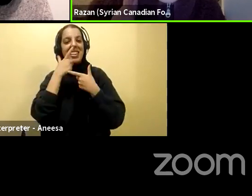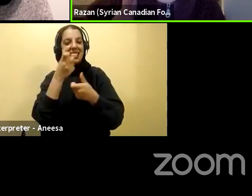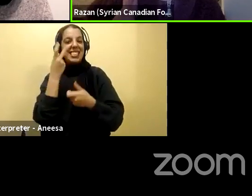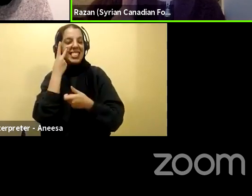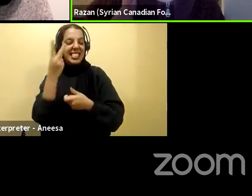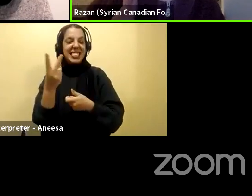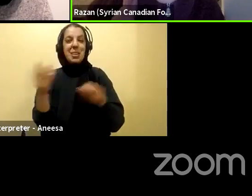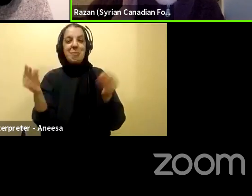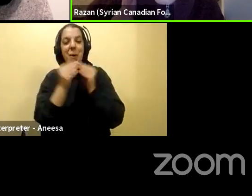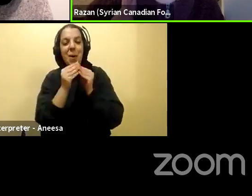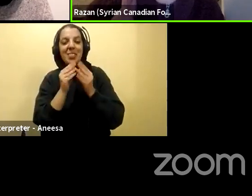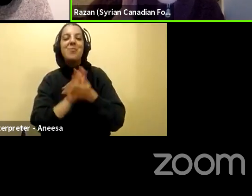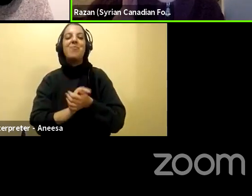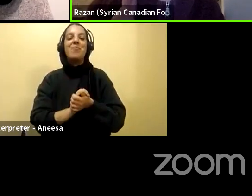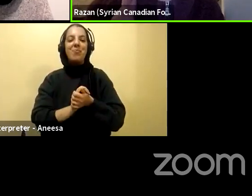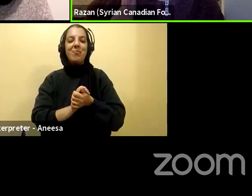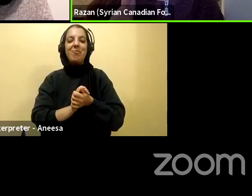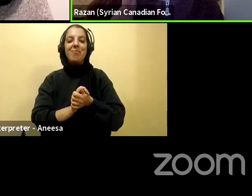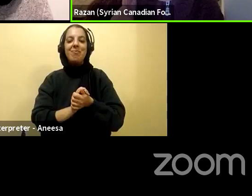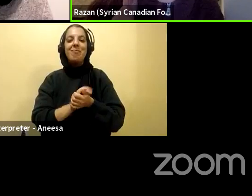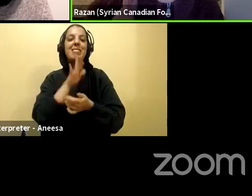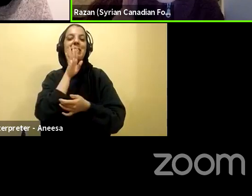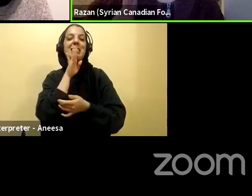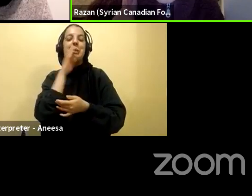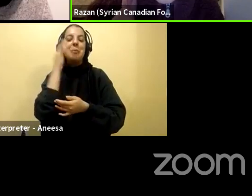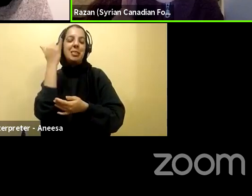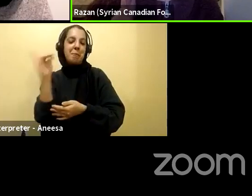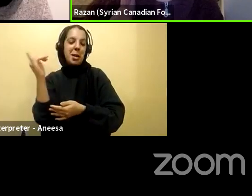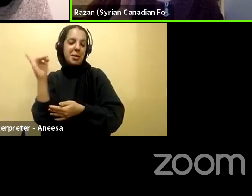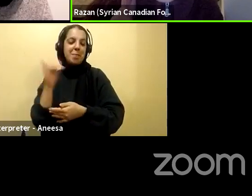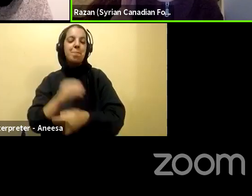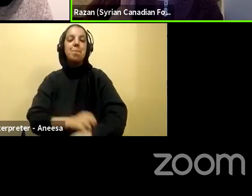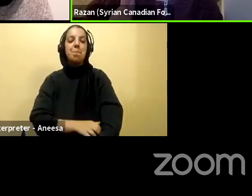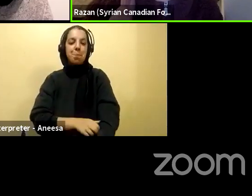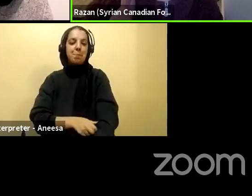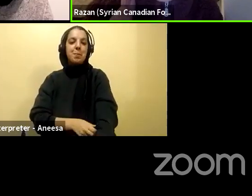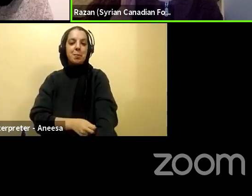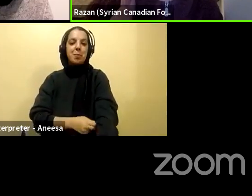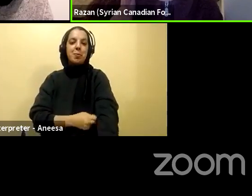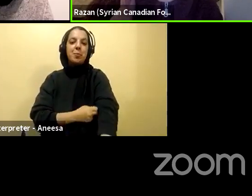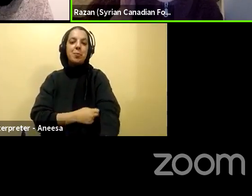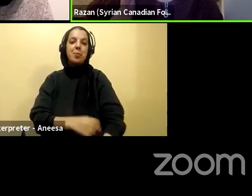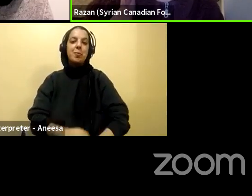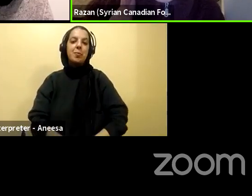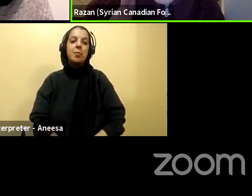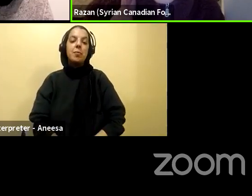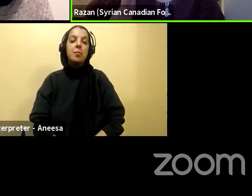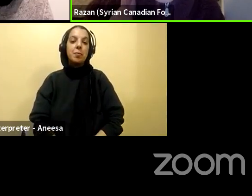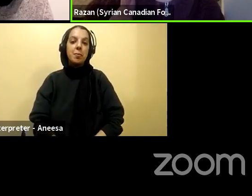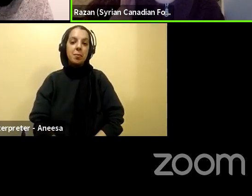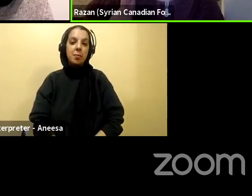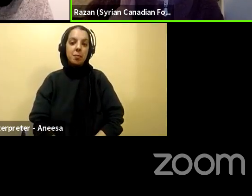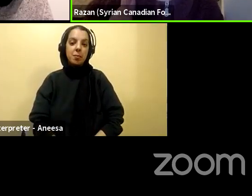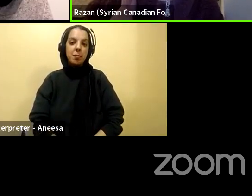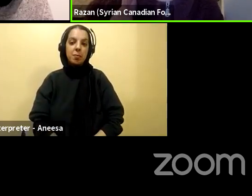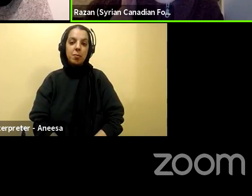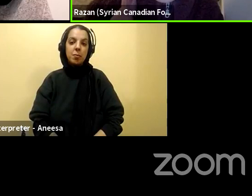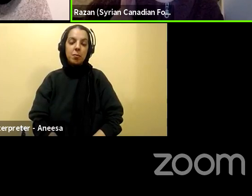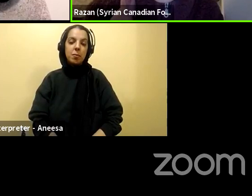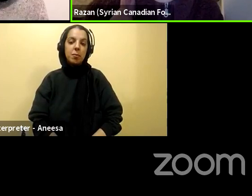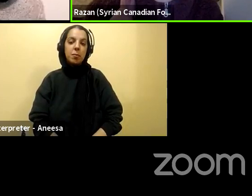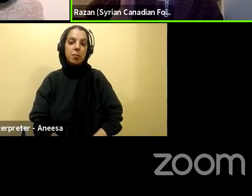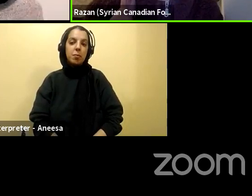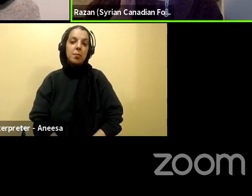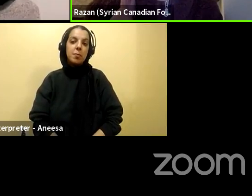Marhaban, ana ismi Razan, ma Syrian Canadian Foundation, awin mu'assas al-Kanadiya Suriya. هدف